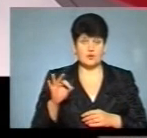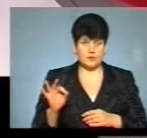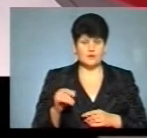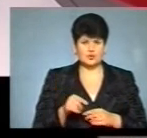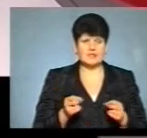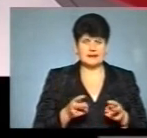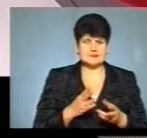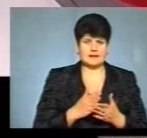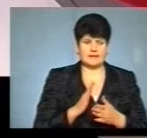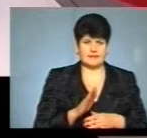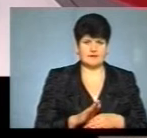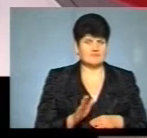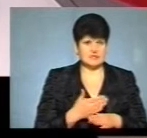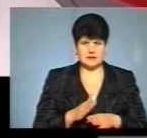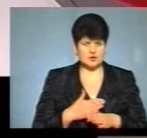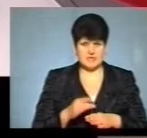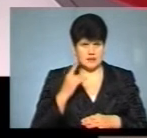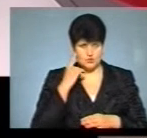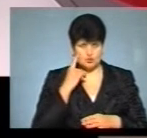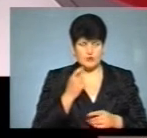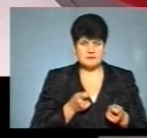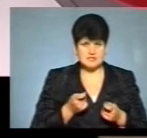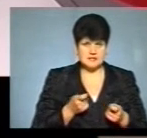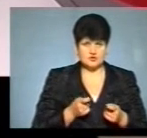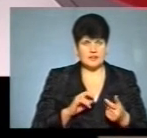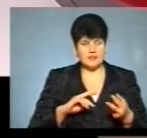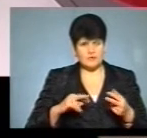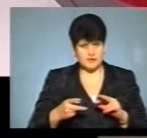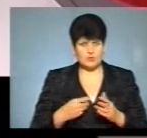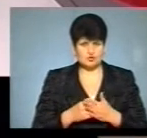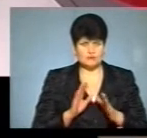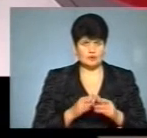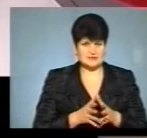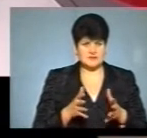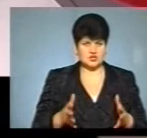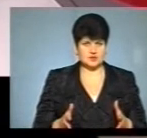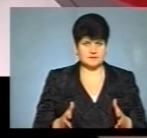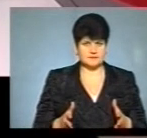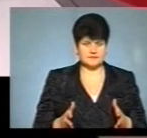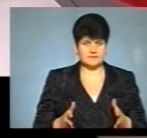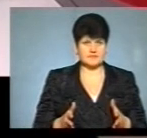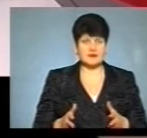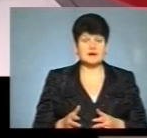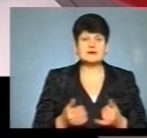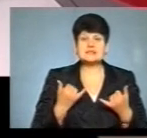ризики є. Тобто ви не розділяєте думку адміністрації, що навпаки бюджет буде збільшений? Бачите, ризики навпаки? Зараз